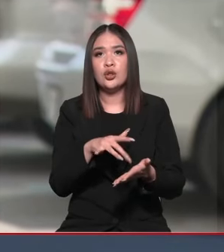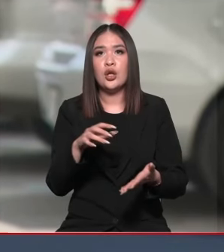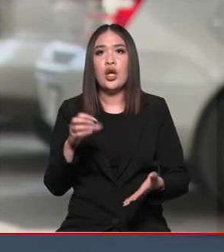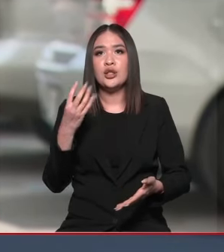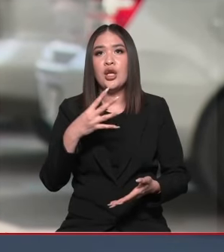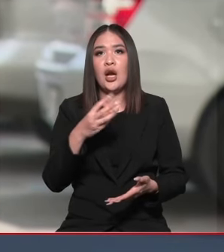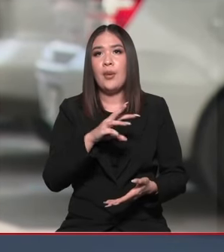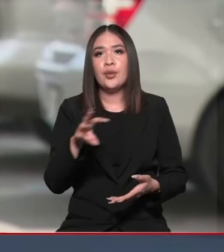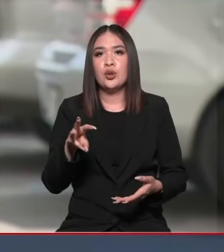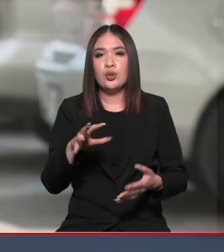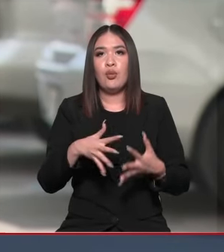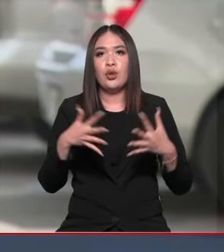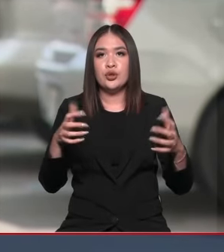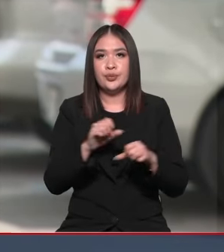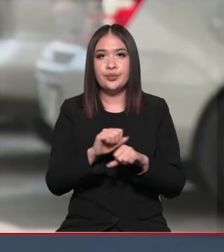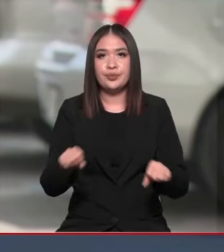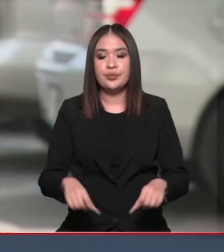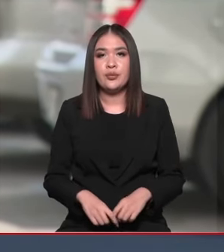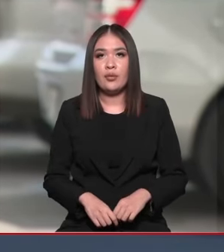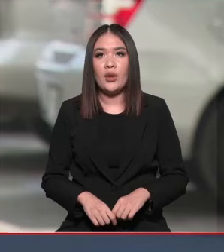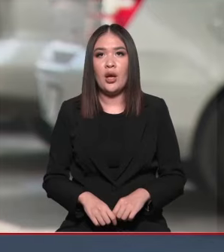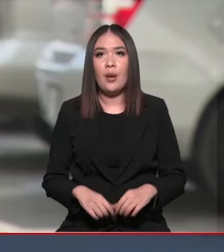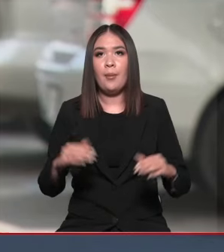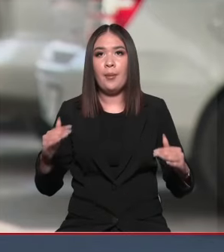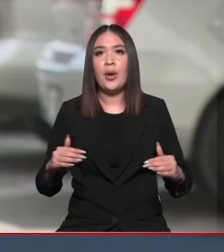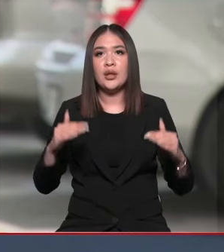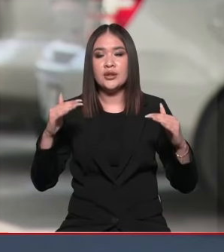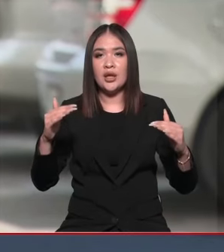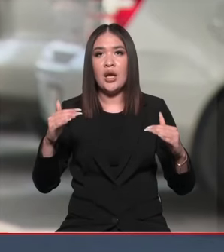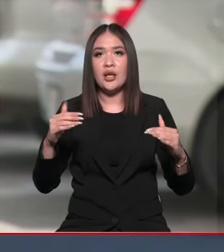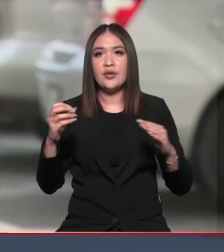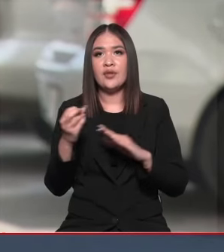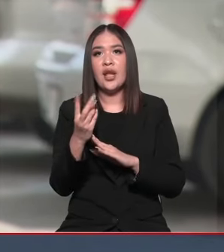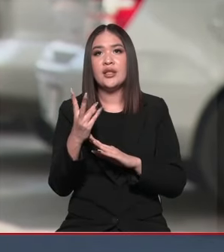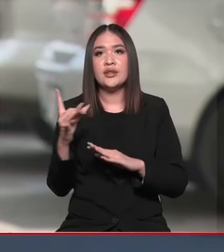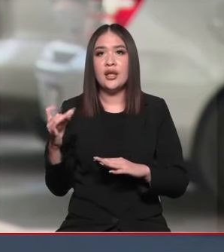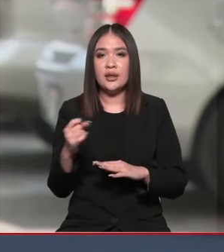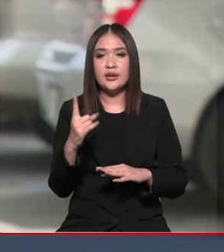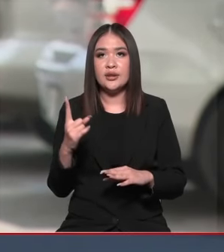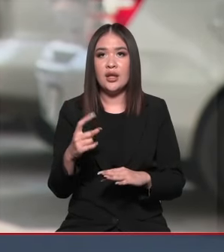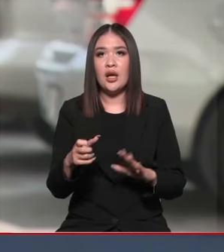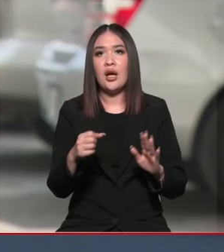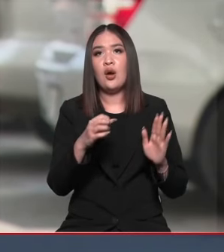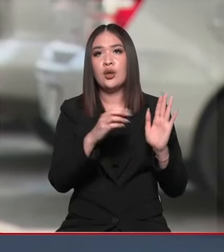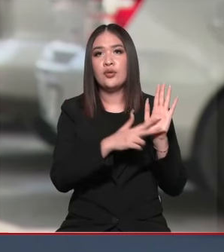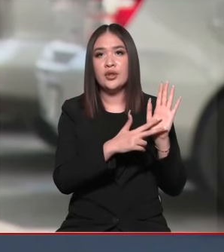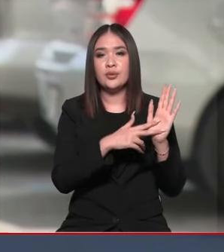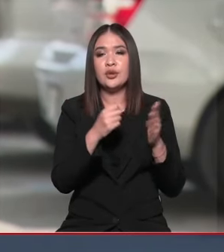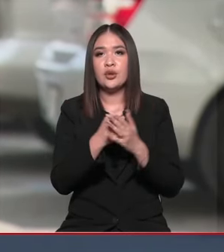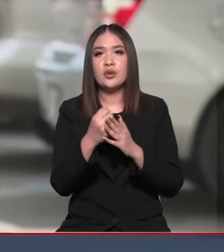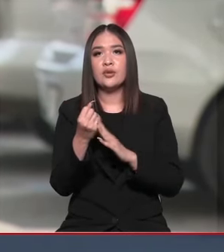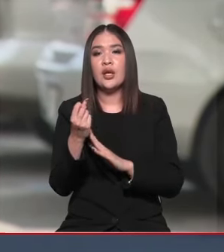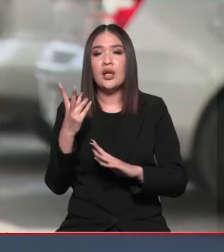40 минут. То есть мы подняли оборачиваемость 12 раз, да, то есть, соответственно, от 8 до 12 раз больше машин